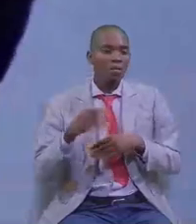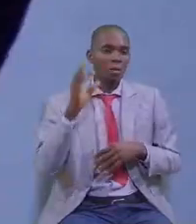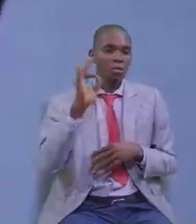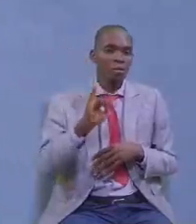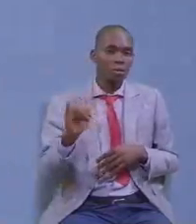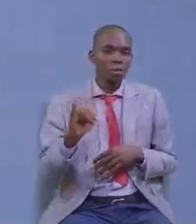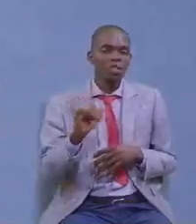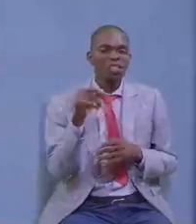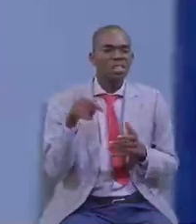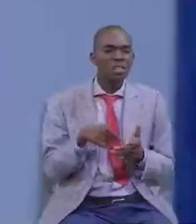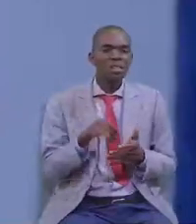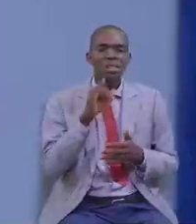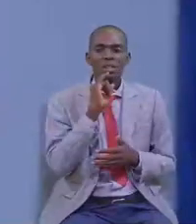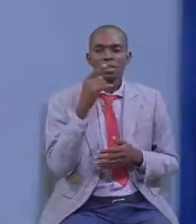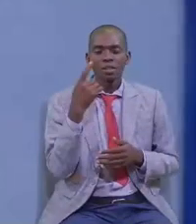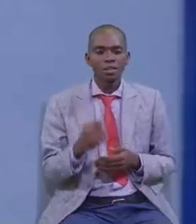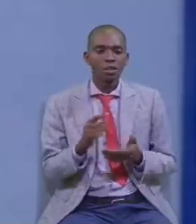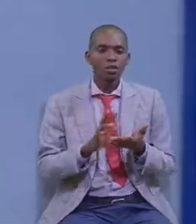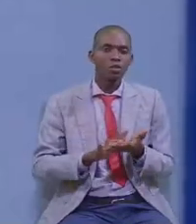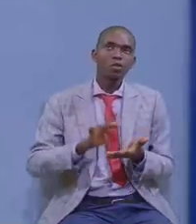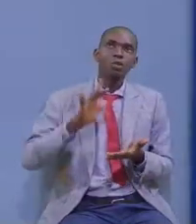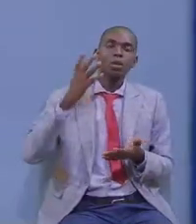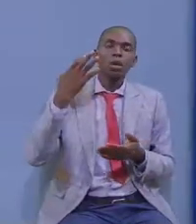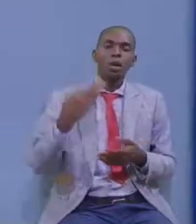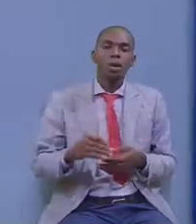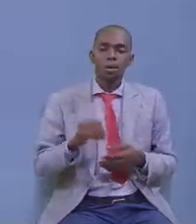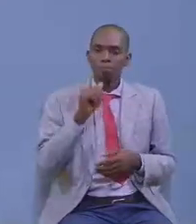ça c'est la gloire de la persévérance.